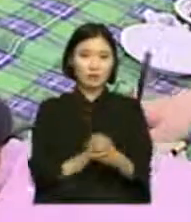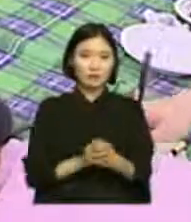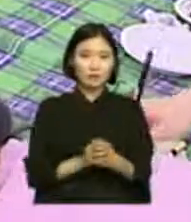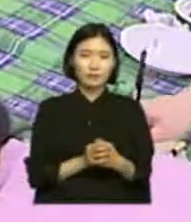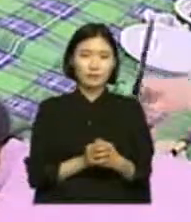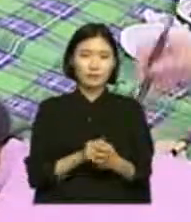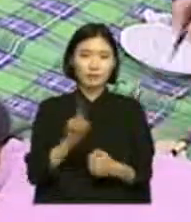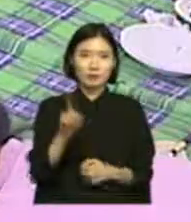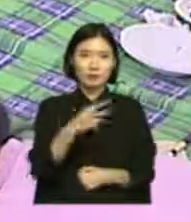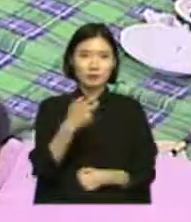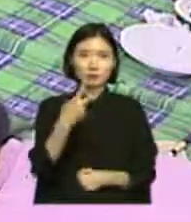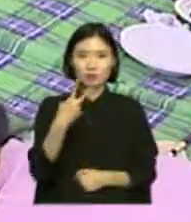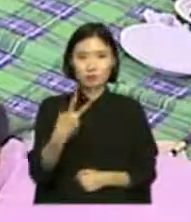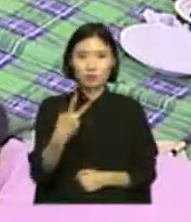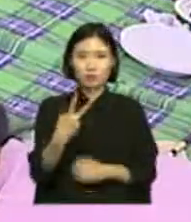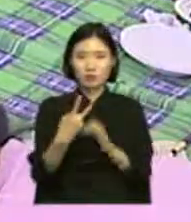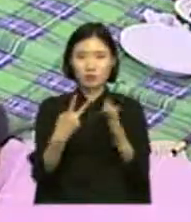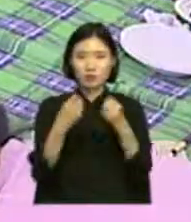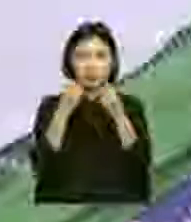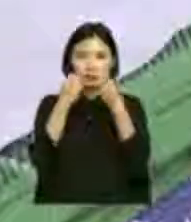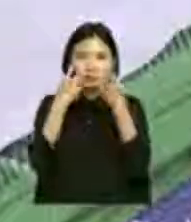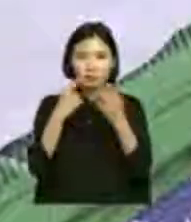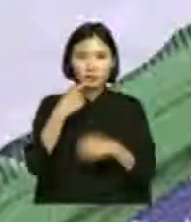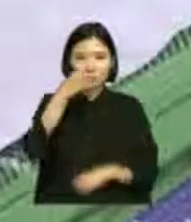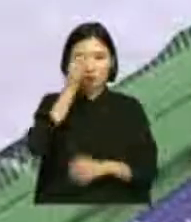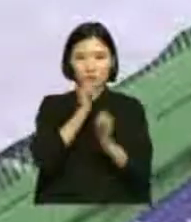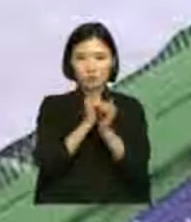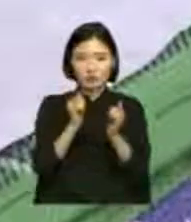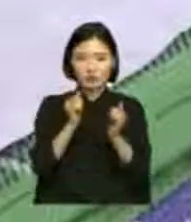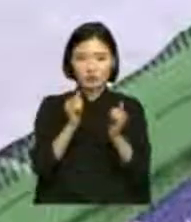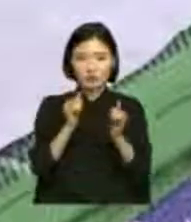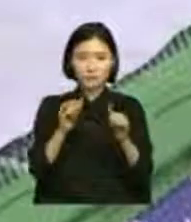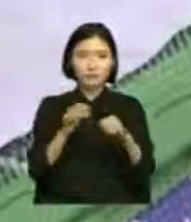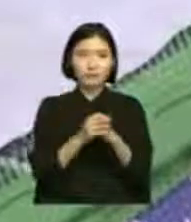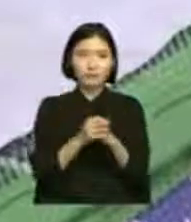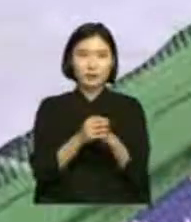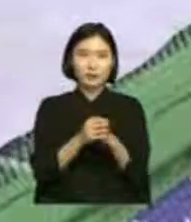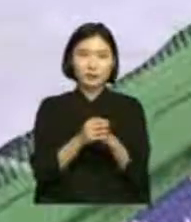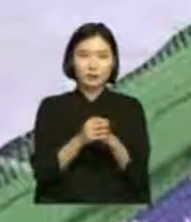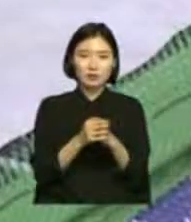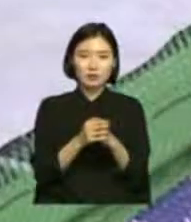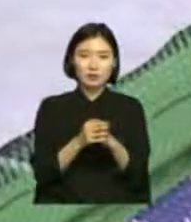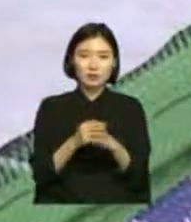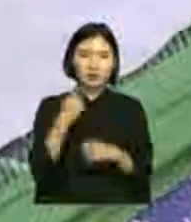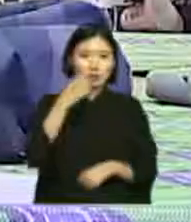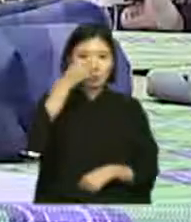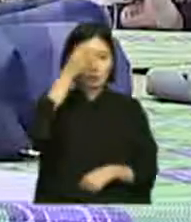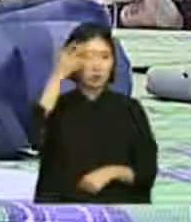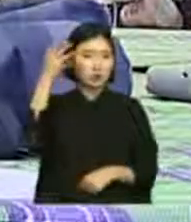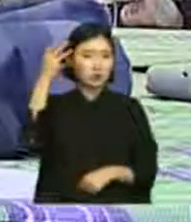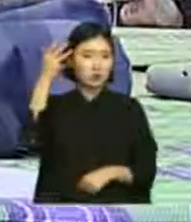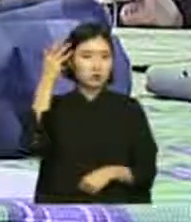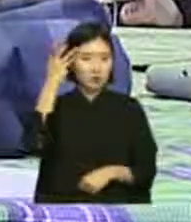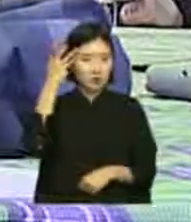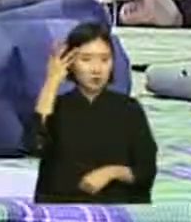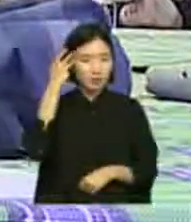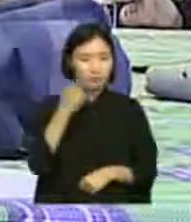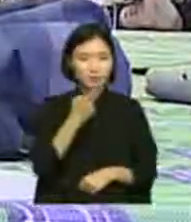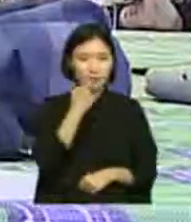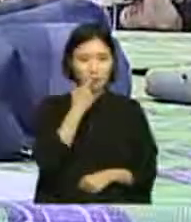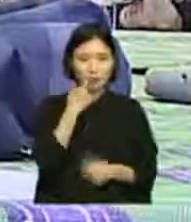대회에서는 172명의 신인 예술 작가들이 입상해 신사임당과 이율곡에 예술과 철학을 배우는 교육을